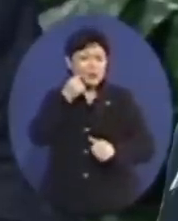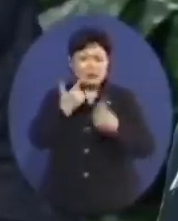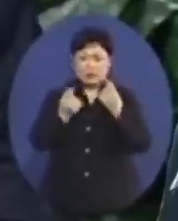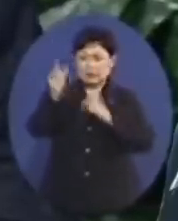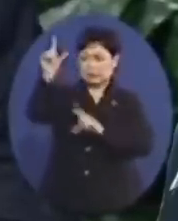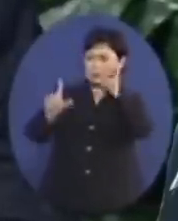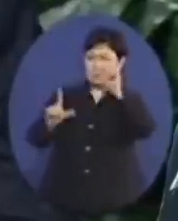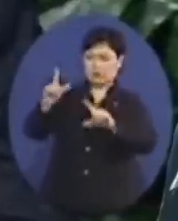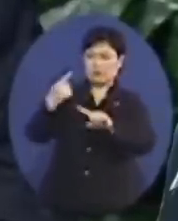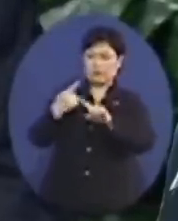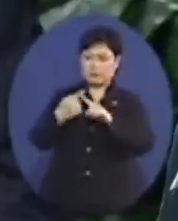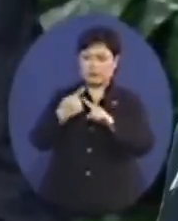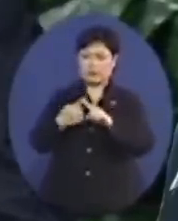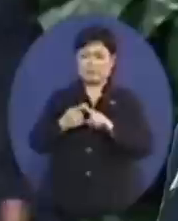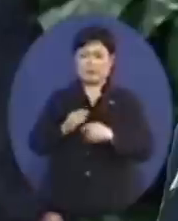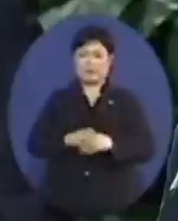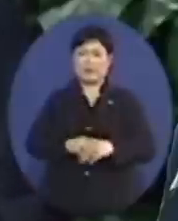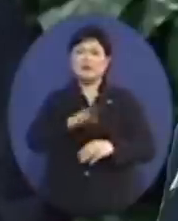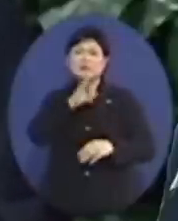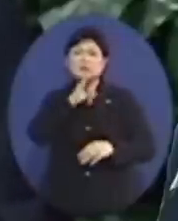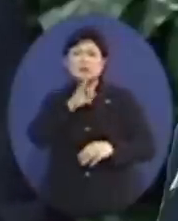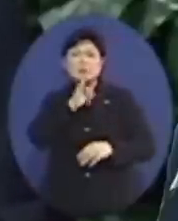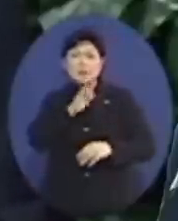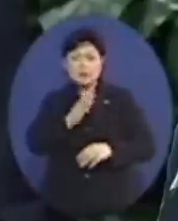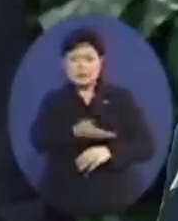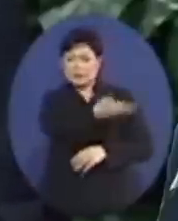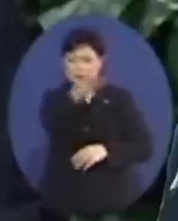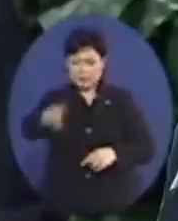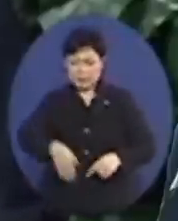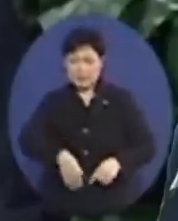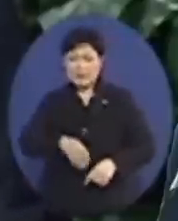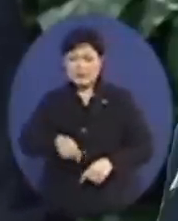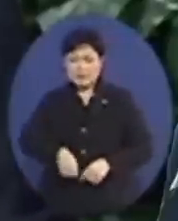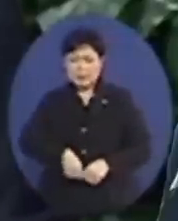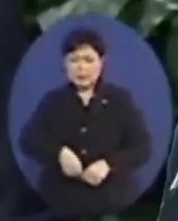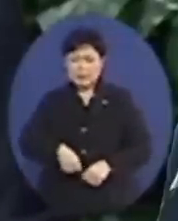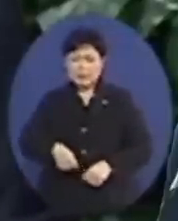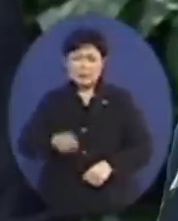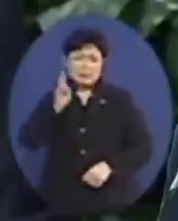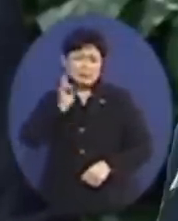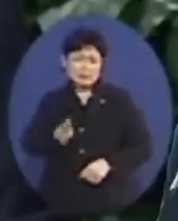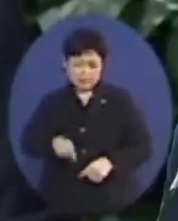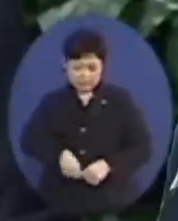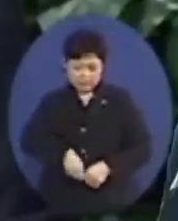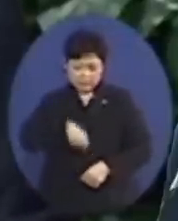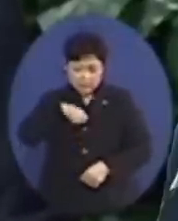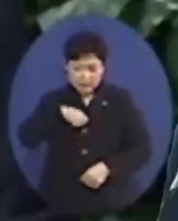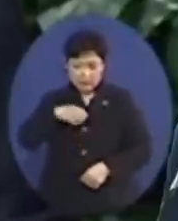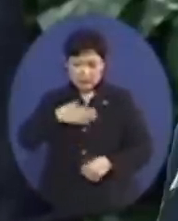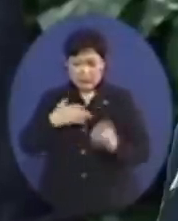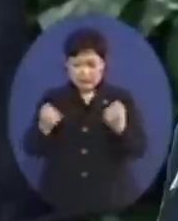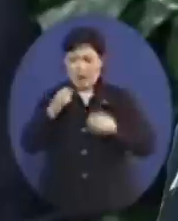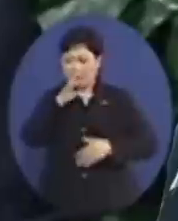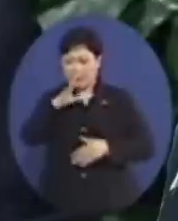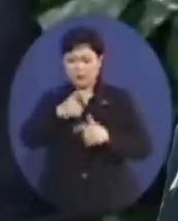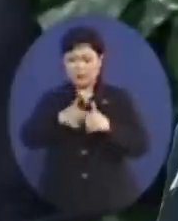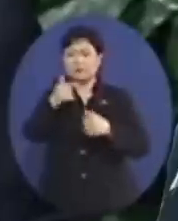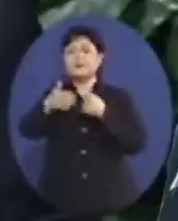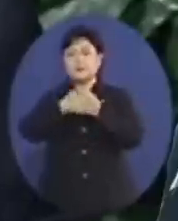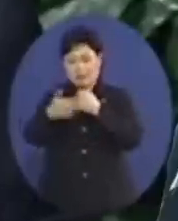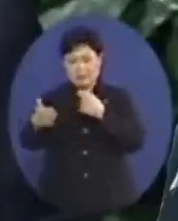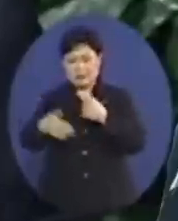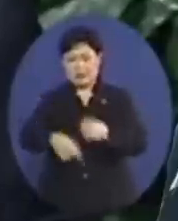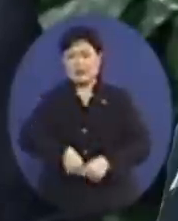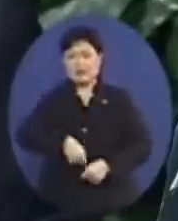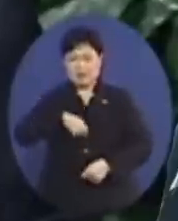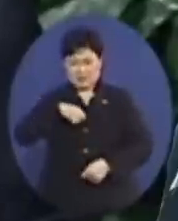의미다. 엄청난 이로운 의가 우리 힘으로 됩니까? 예수님 때문에 의롭게 되는